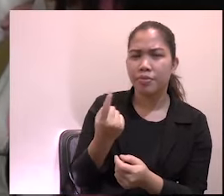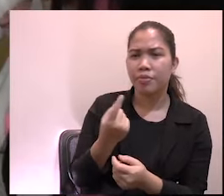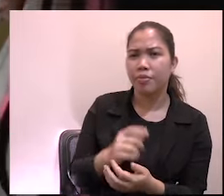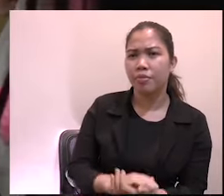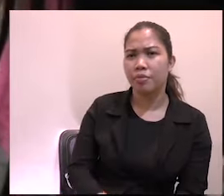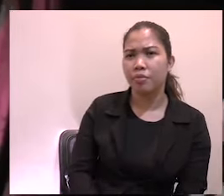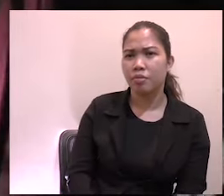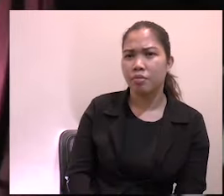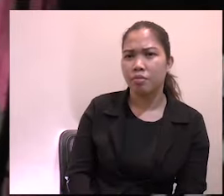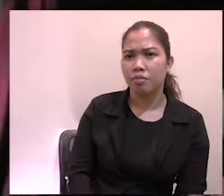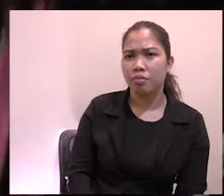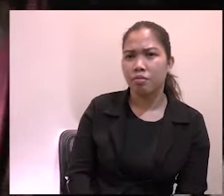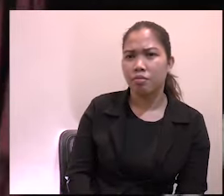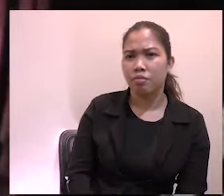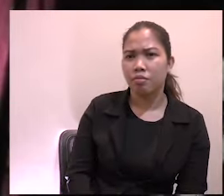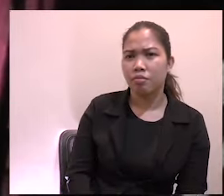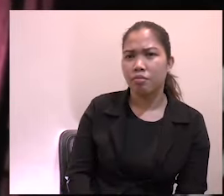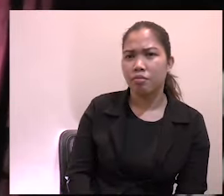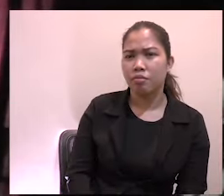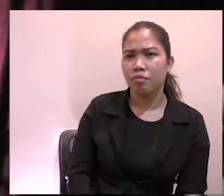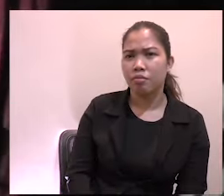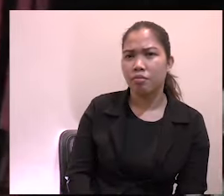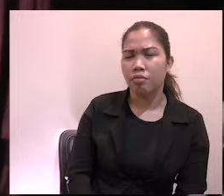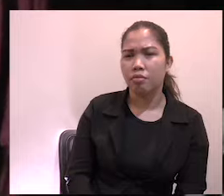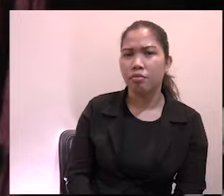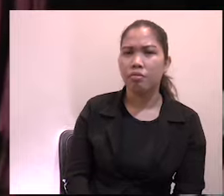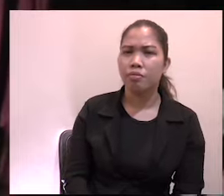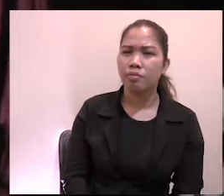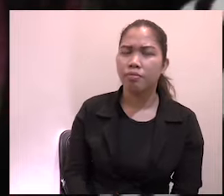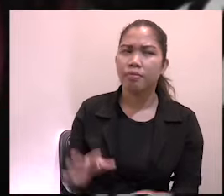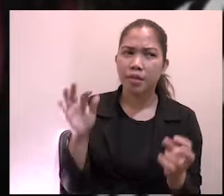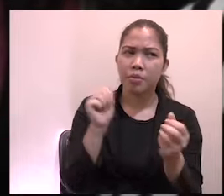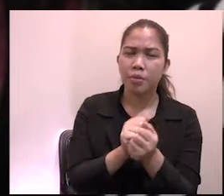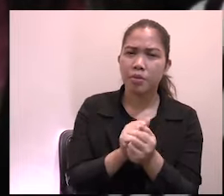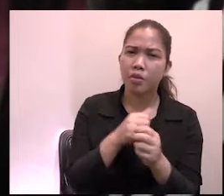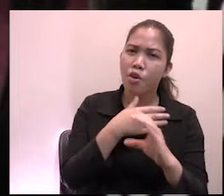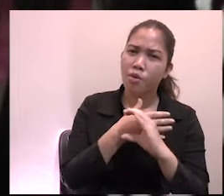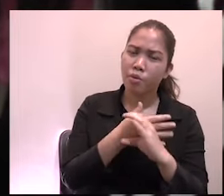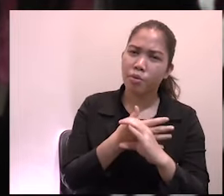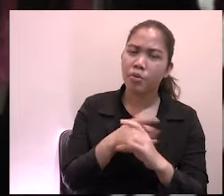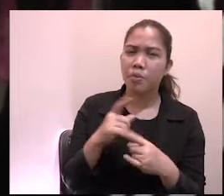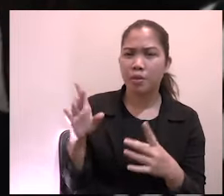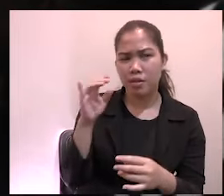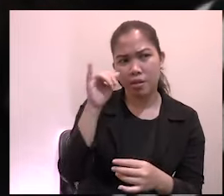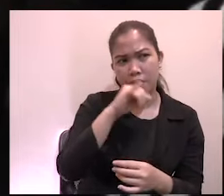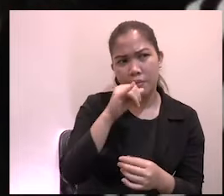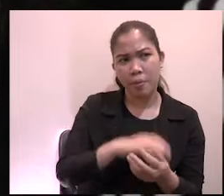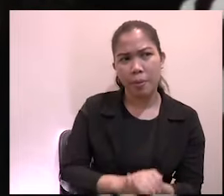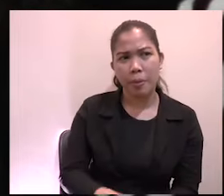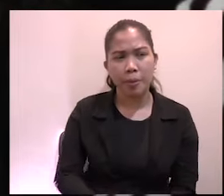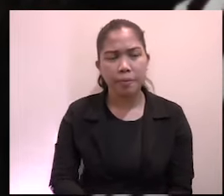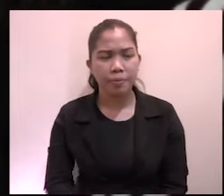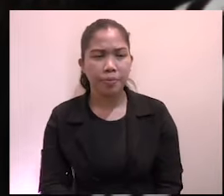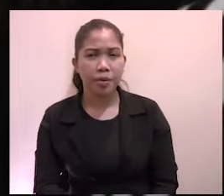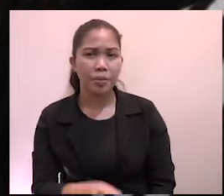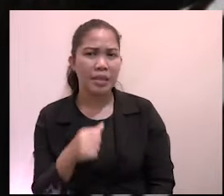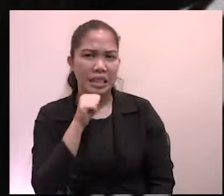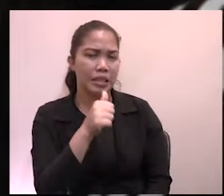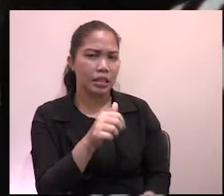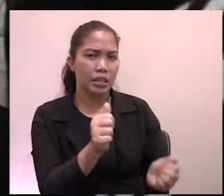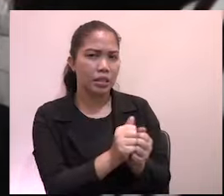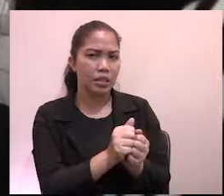bata, alam ko mga bata, malapit pa sa akin. Mas malapit ng loob nila sa akin. Pero sa Iloilo kami. Hindi po ako sasamang